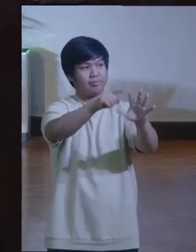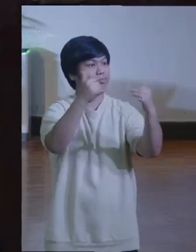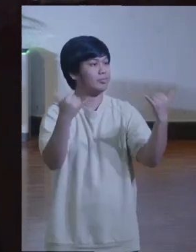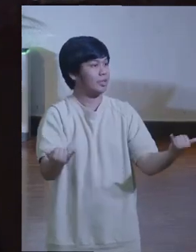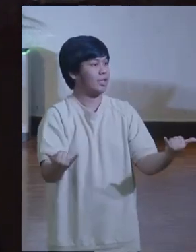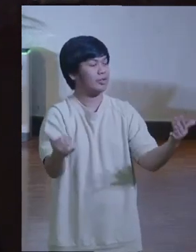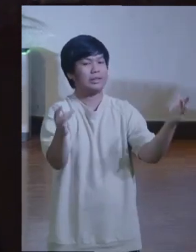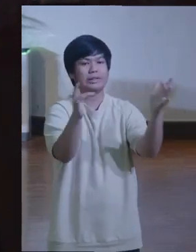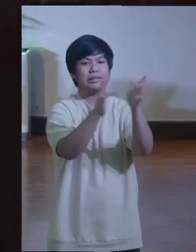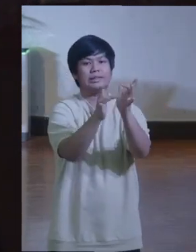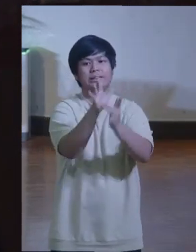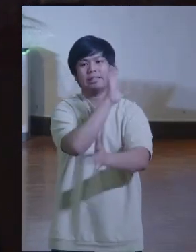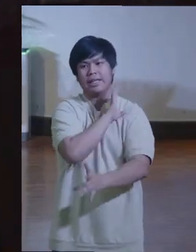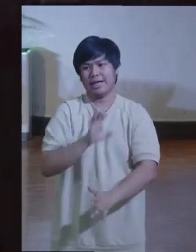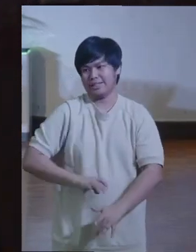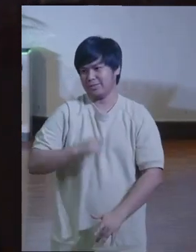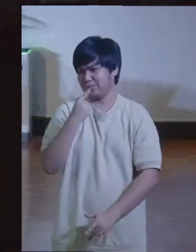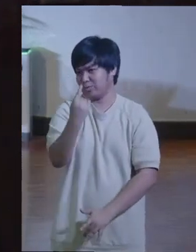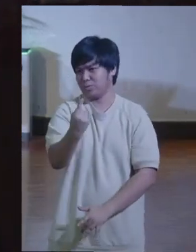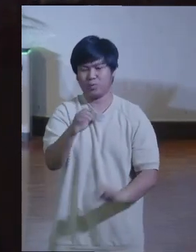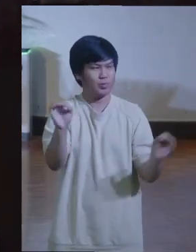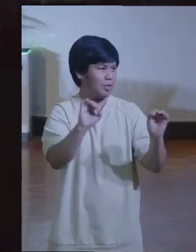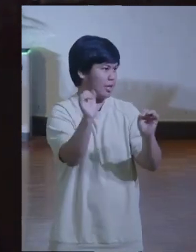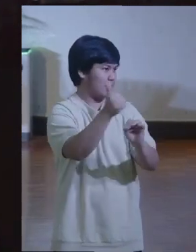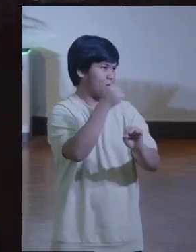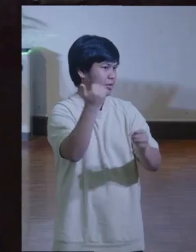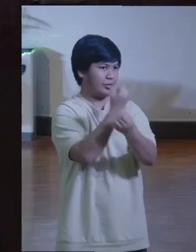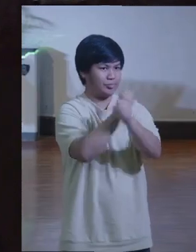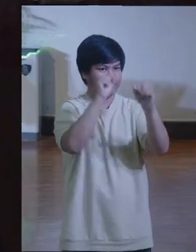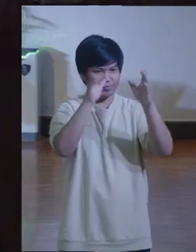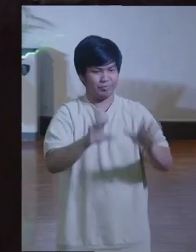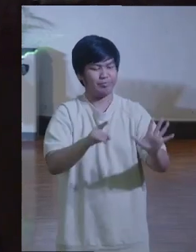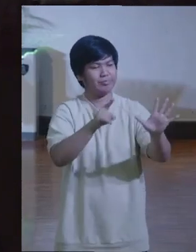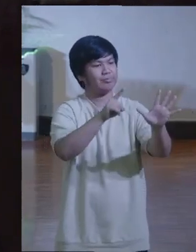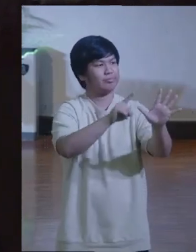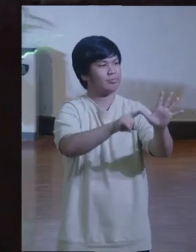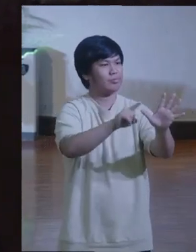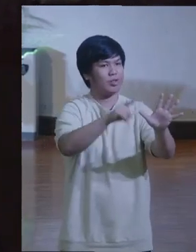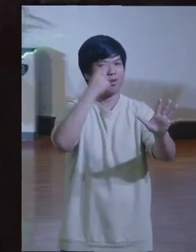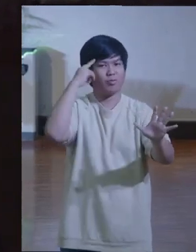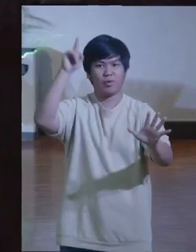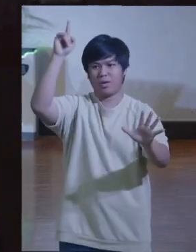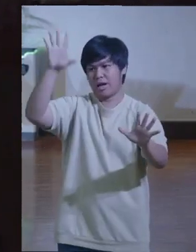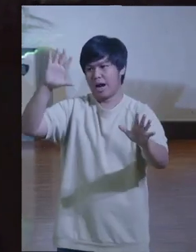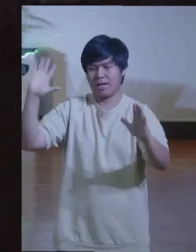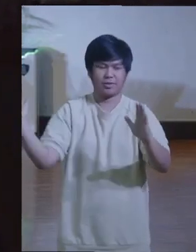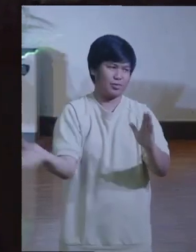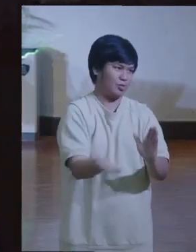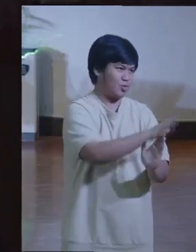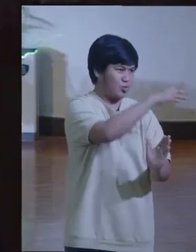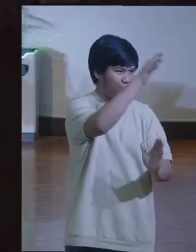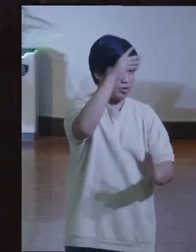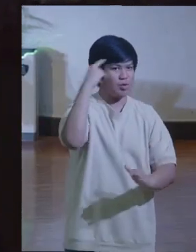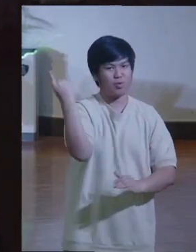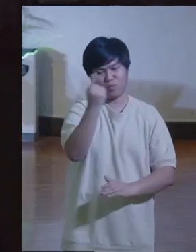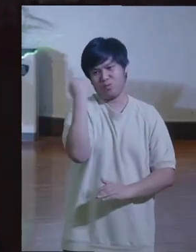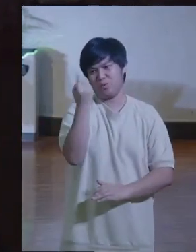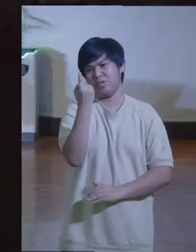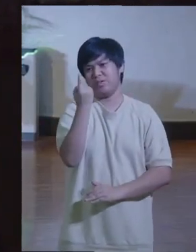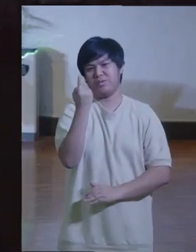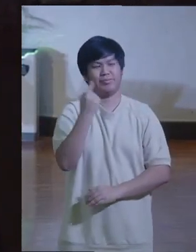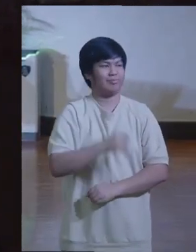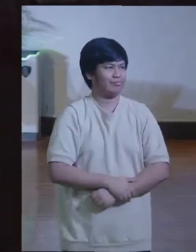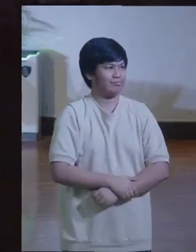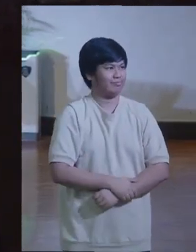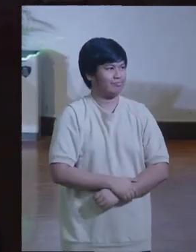Solus Christus, in Christ alone. And Soli Deo Gloria, for the glory of God